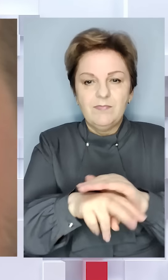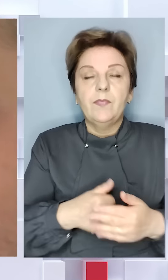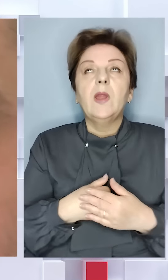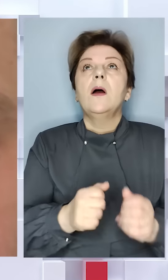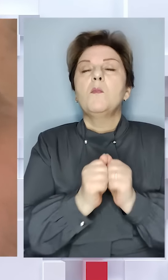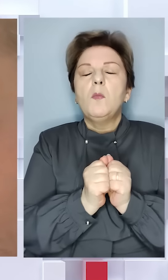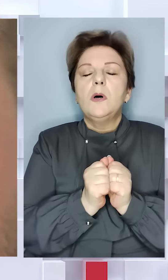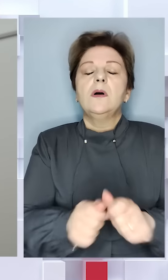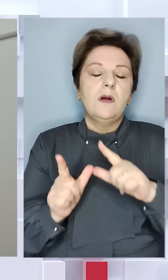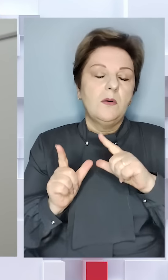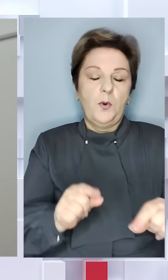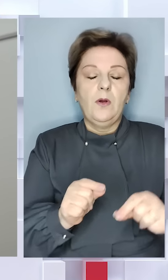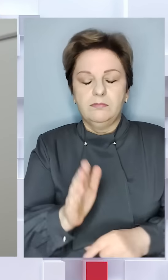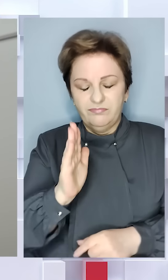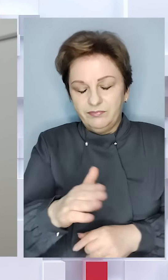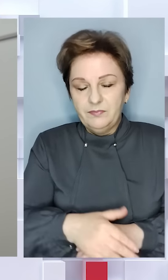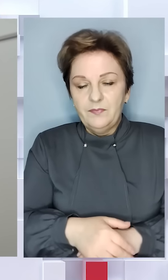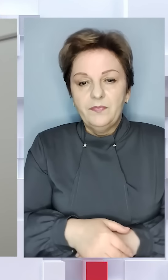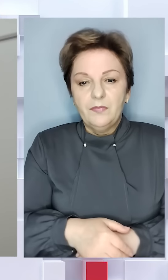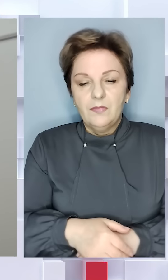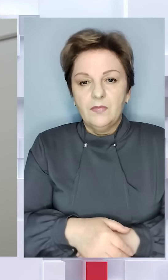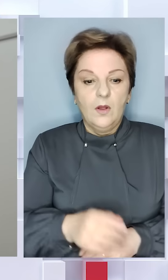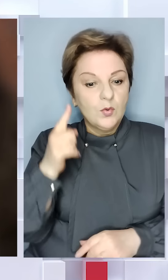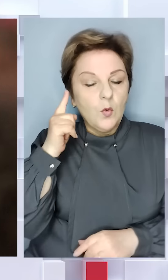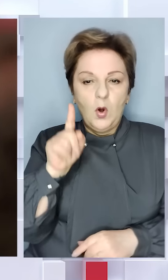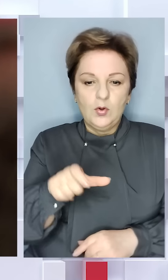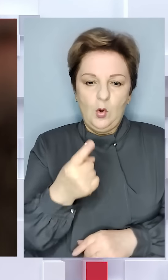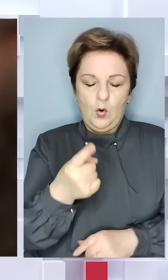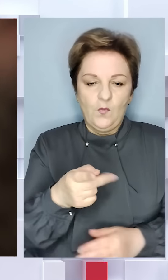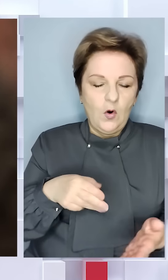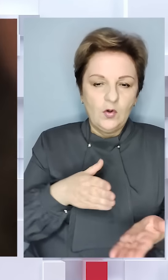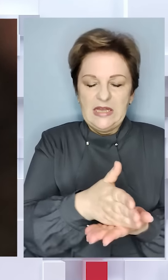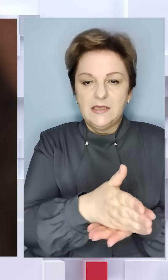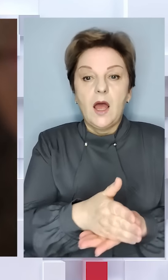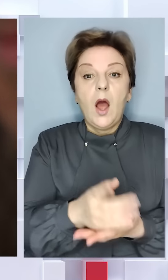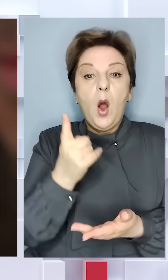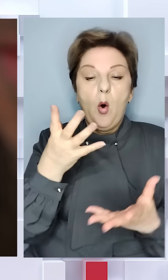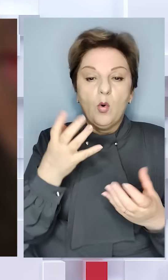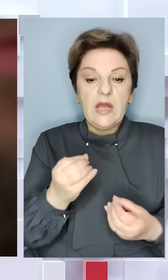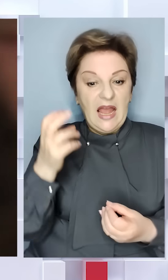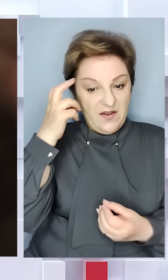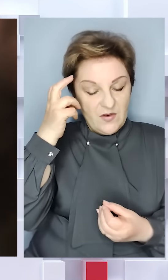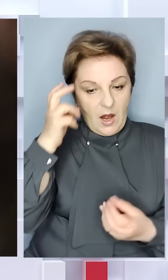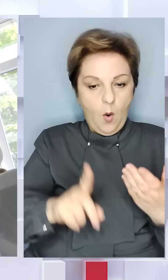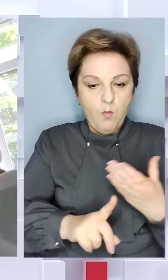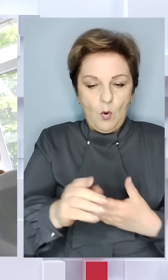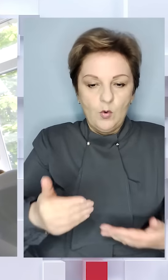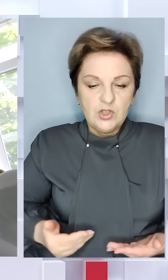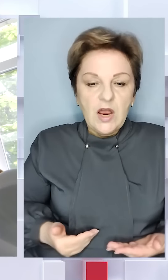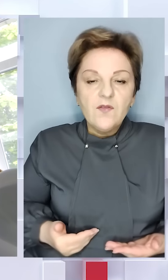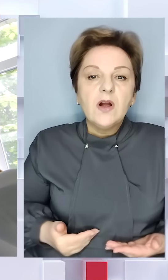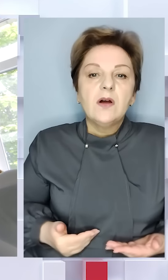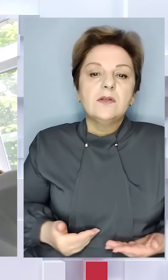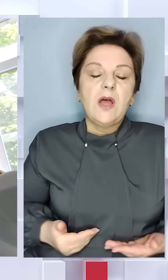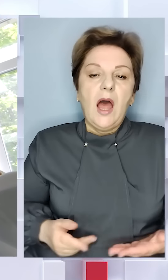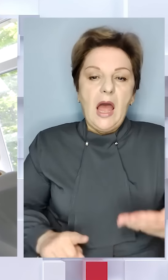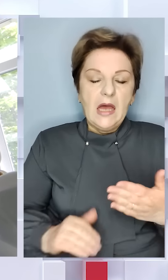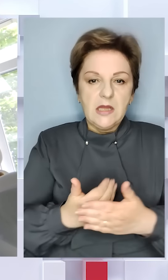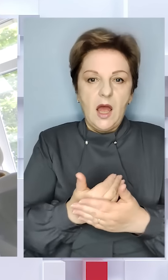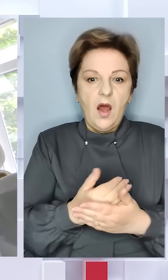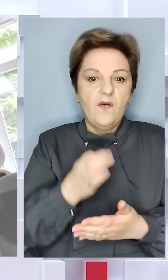Помолився і поїхав. Можливо, це дорога в одну кінець. Одного дня у Києві, де вони розпочали життя заново, вранці жінка